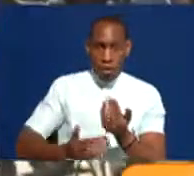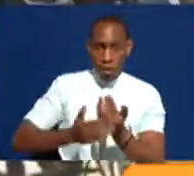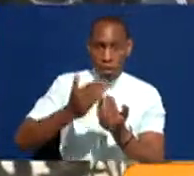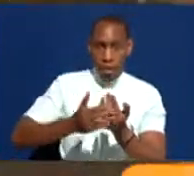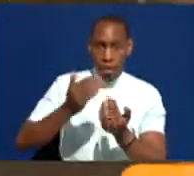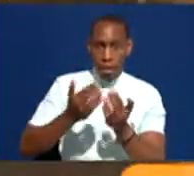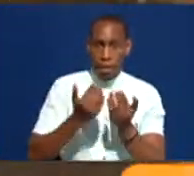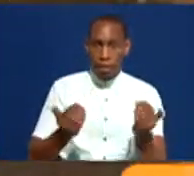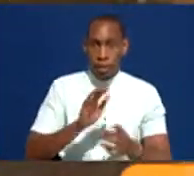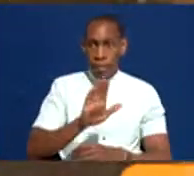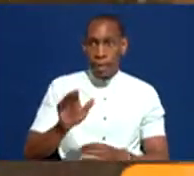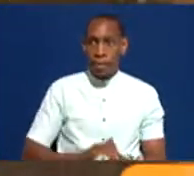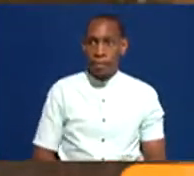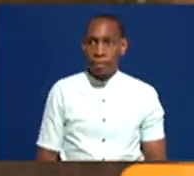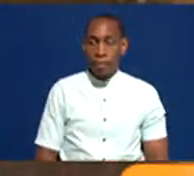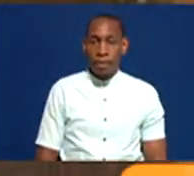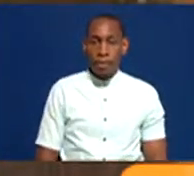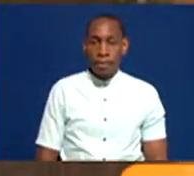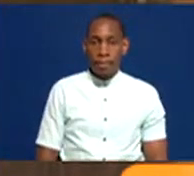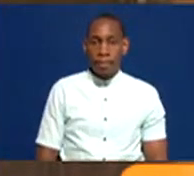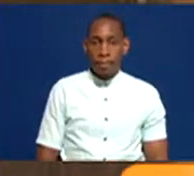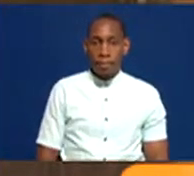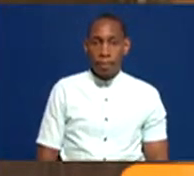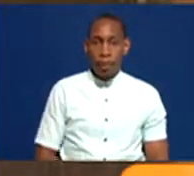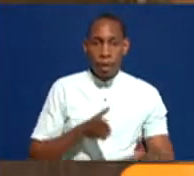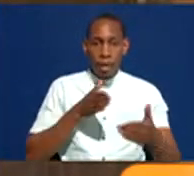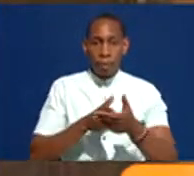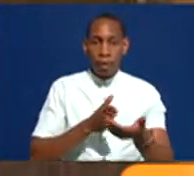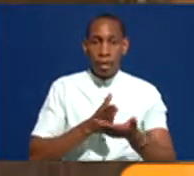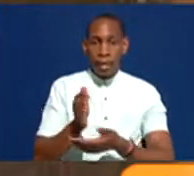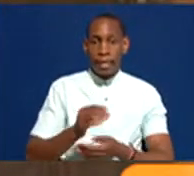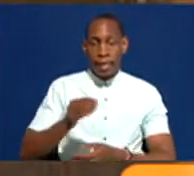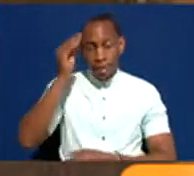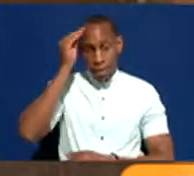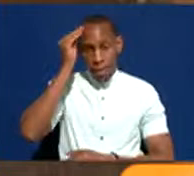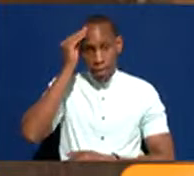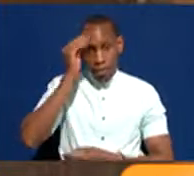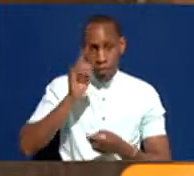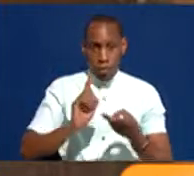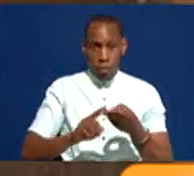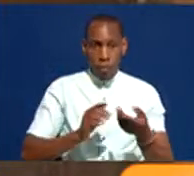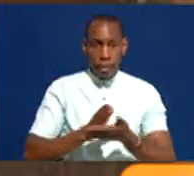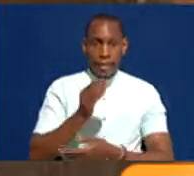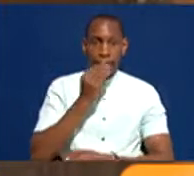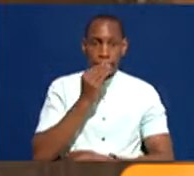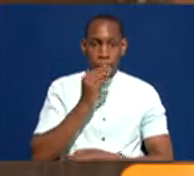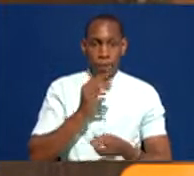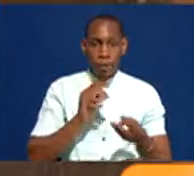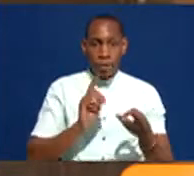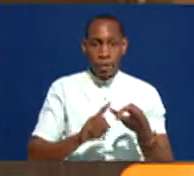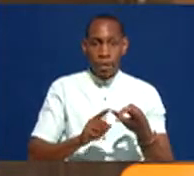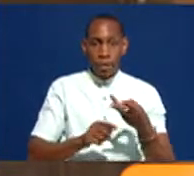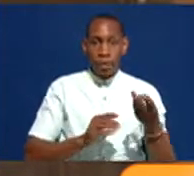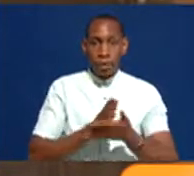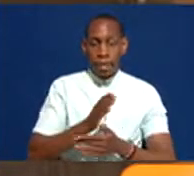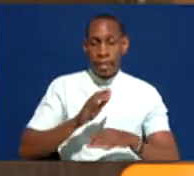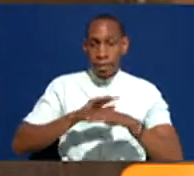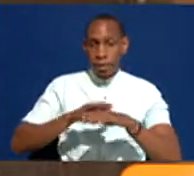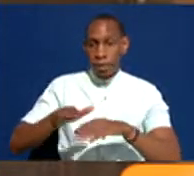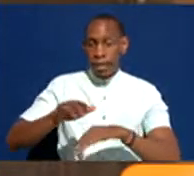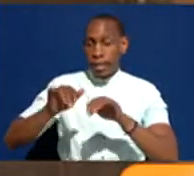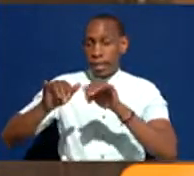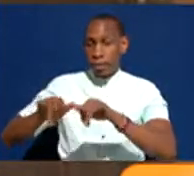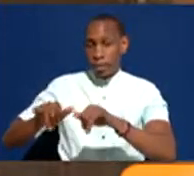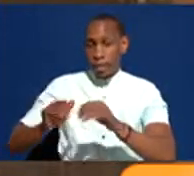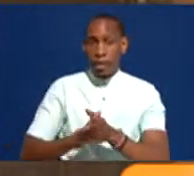wanao. They are denying them their rights, right to education, food, amicable shelter. So